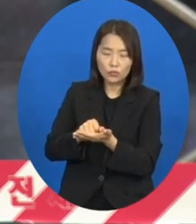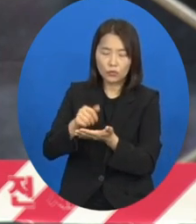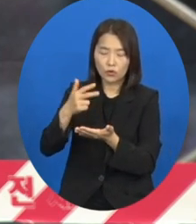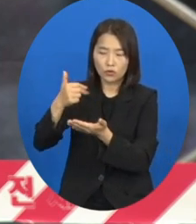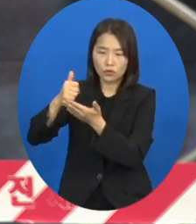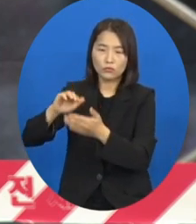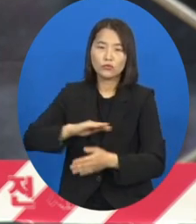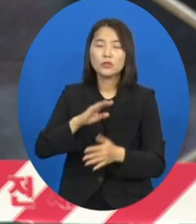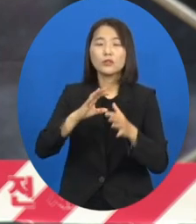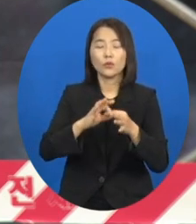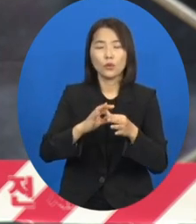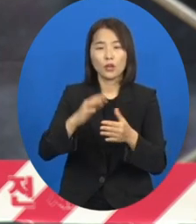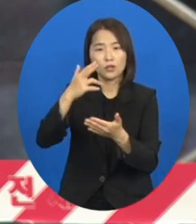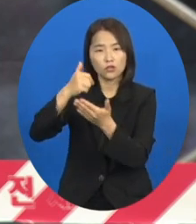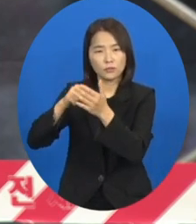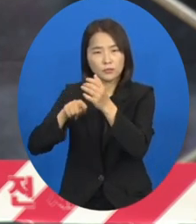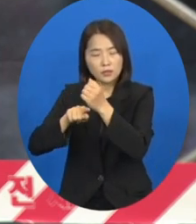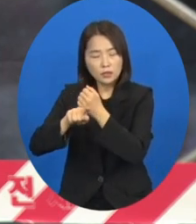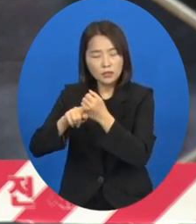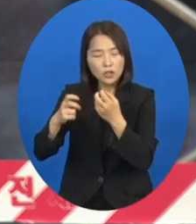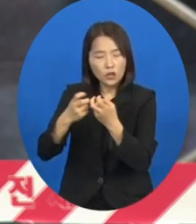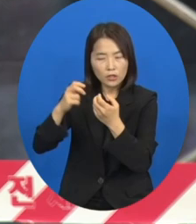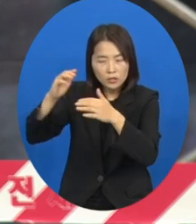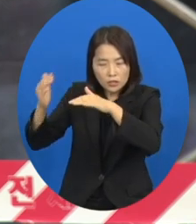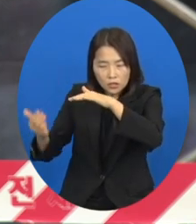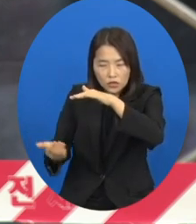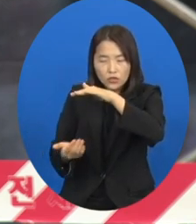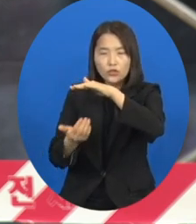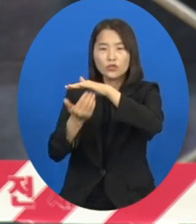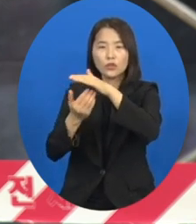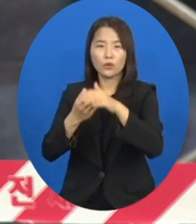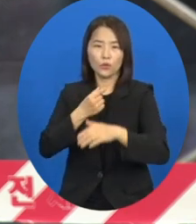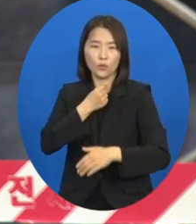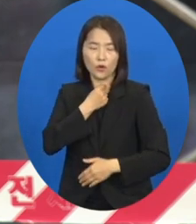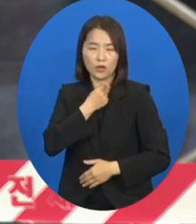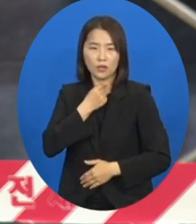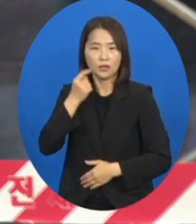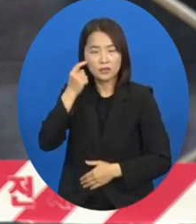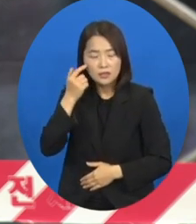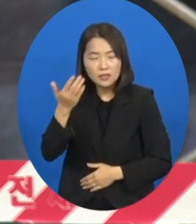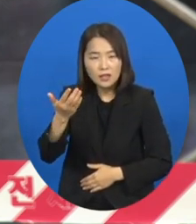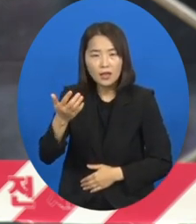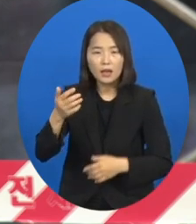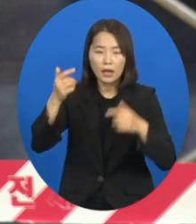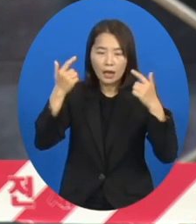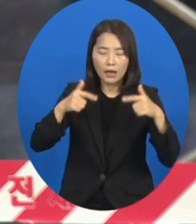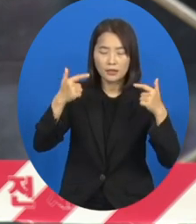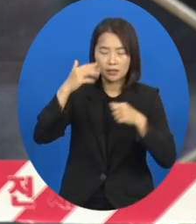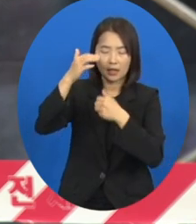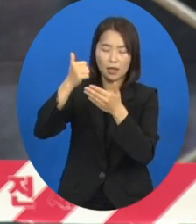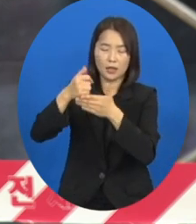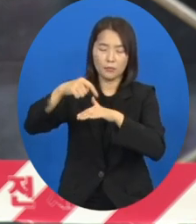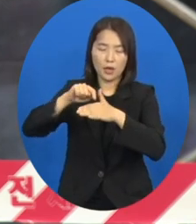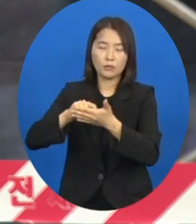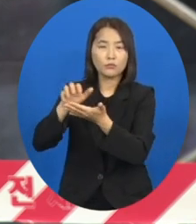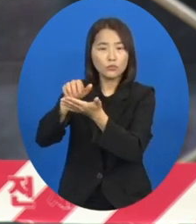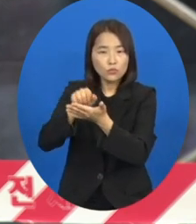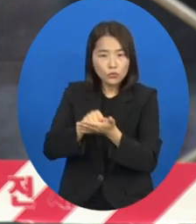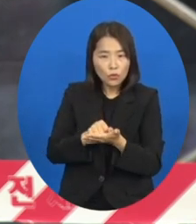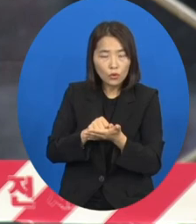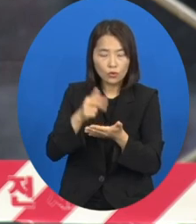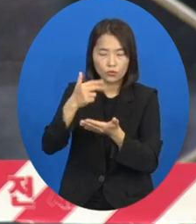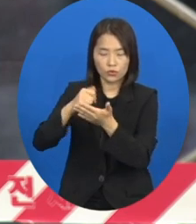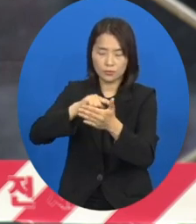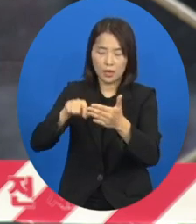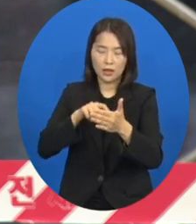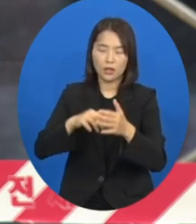통해서 주의 뜻을 어떻게 이뤄가길 원할까, 항상 하나님의 마음을 품고 그저 주님 안에서